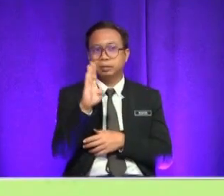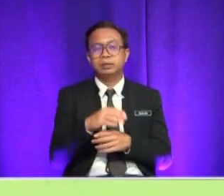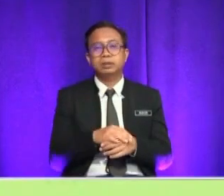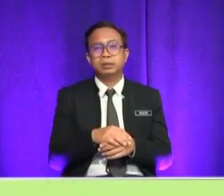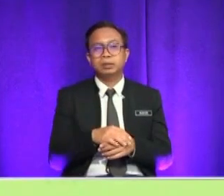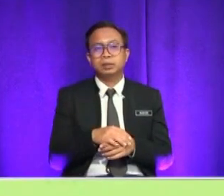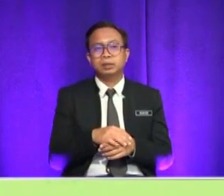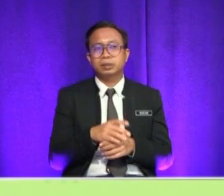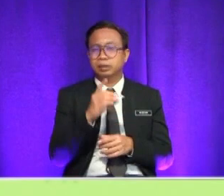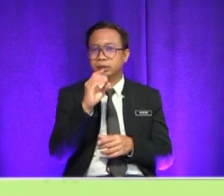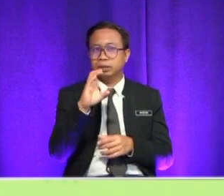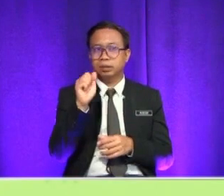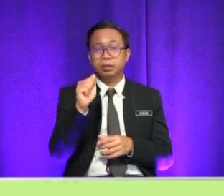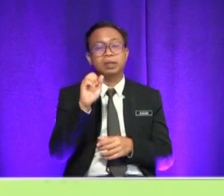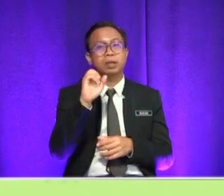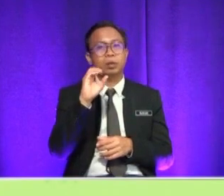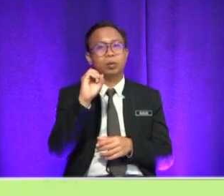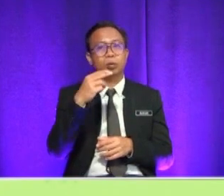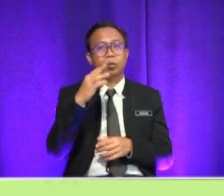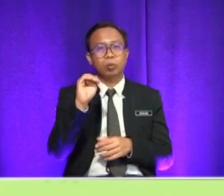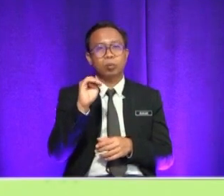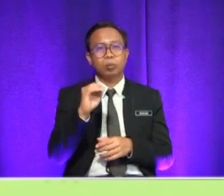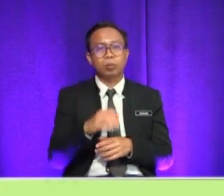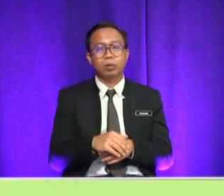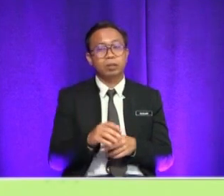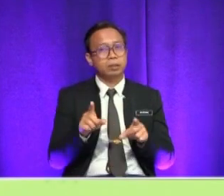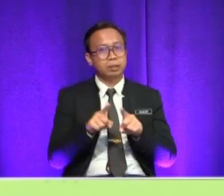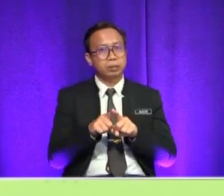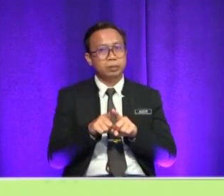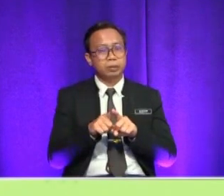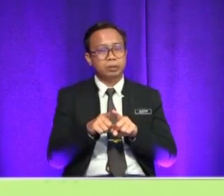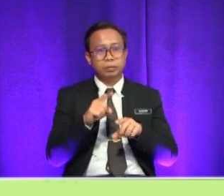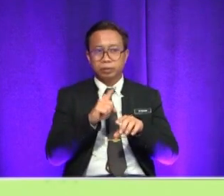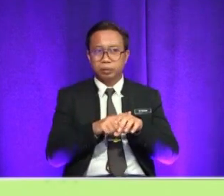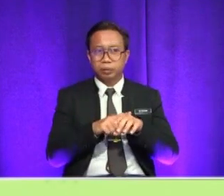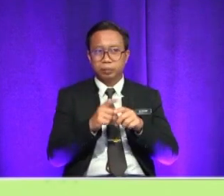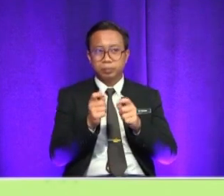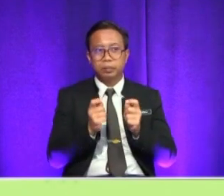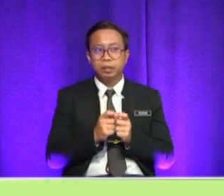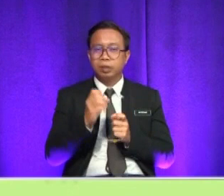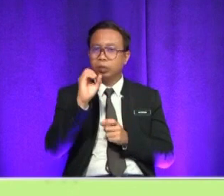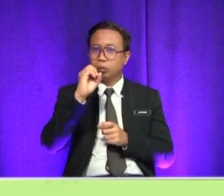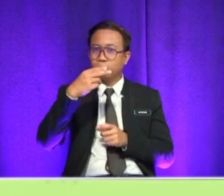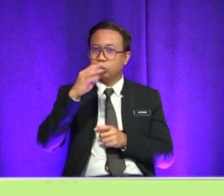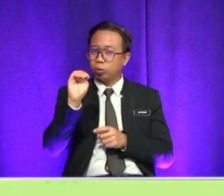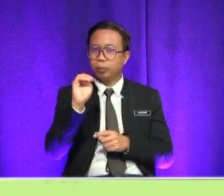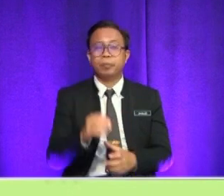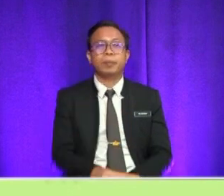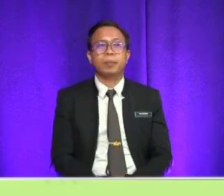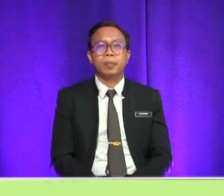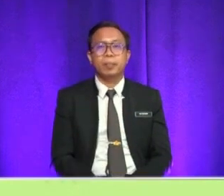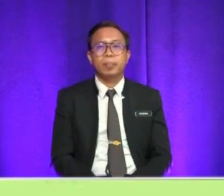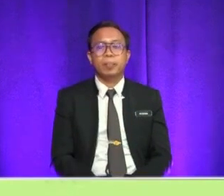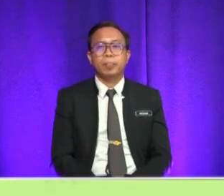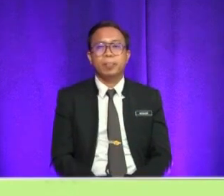DCV, DCA dan juga ohm. Jadi, kita kena laraskan Swiss pilihan pada kedudukan ohm. Okey. Baik. Saya rasa cikgu